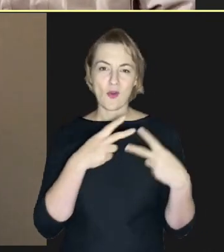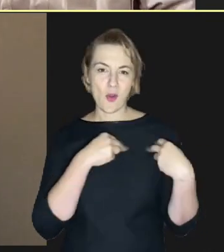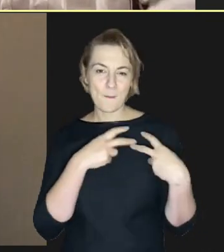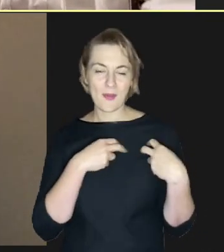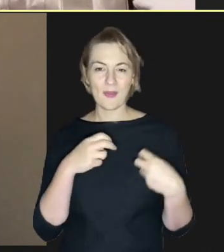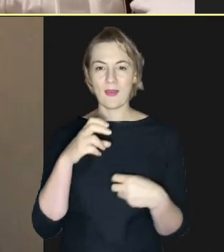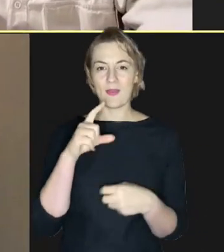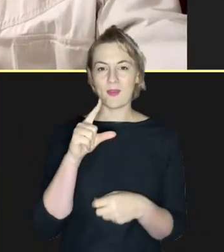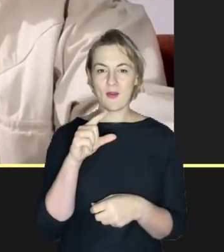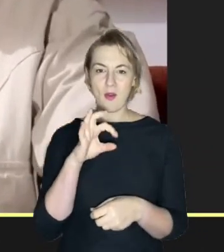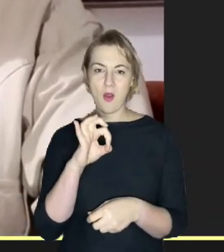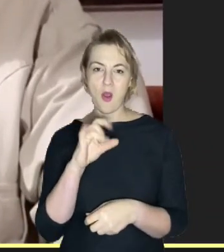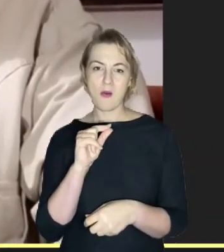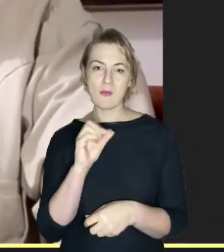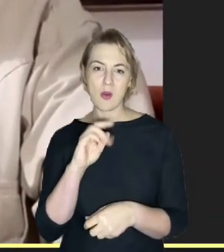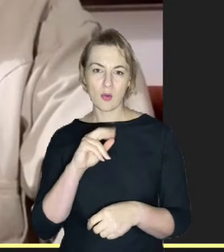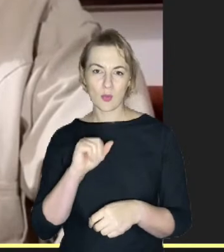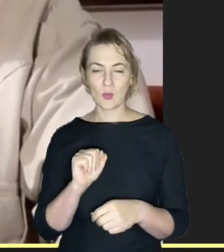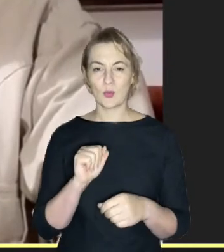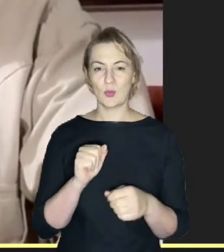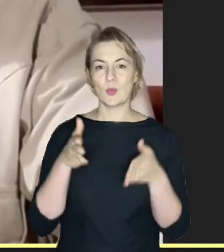KOS.